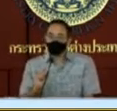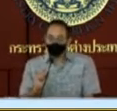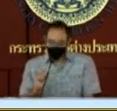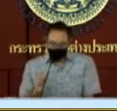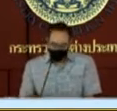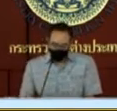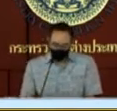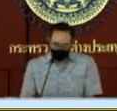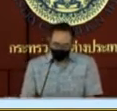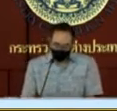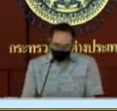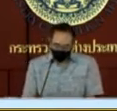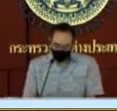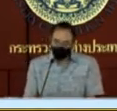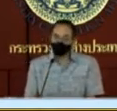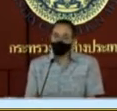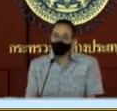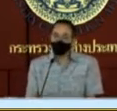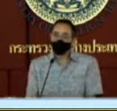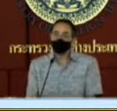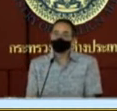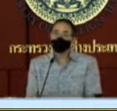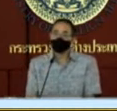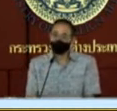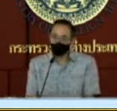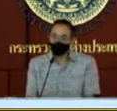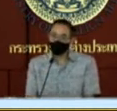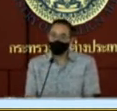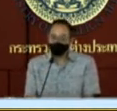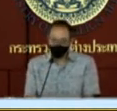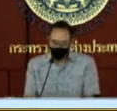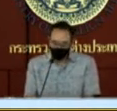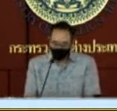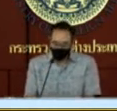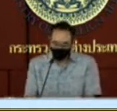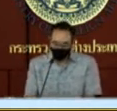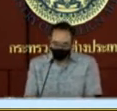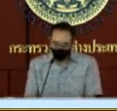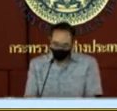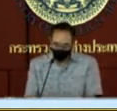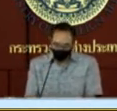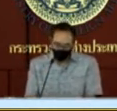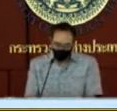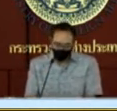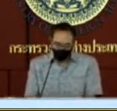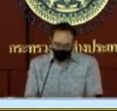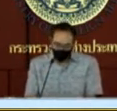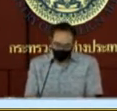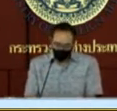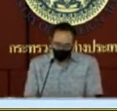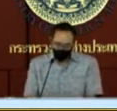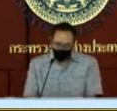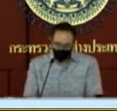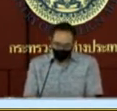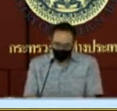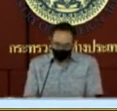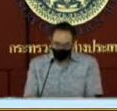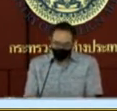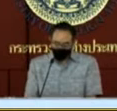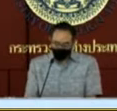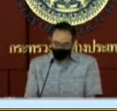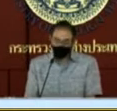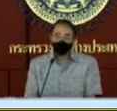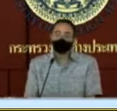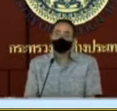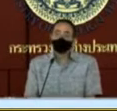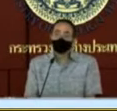กจะเข้าร่วมจากทำเนียบรัฐบาลนะครับไทยจะรับมอบการเป็นเจ้าภาพ APEC นะครับโดยพลเอกประยุทธ์จันทร์โอช